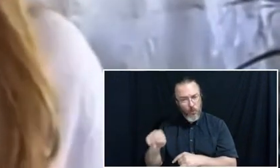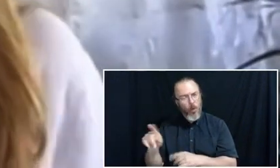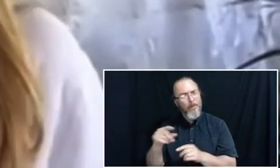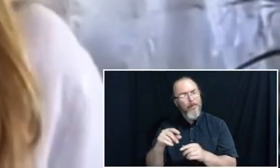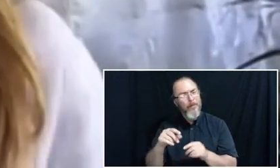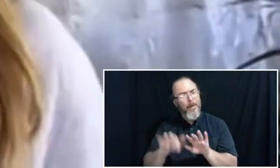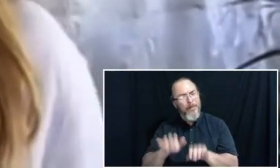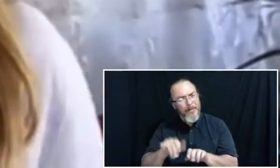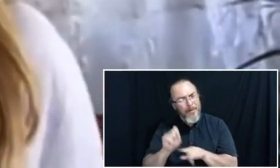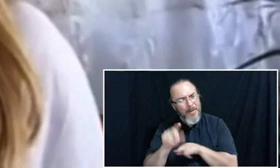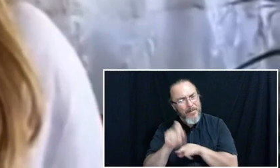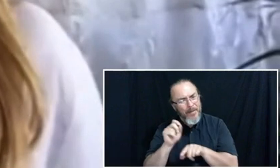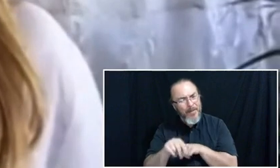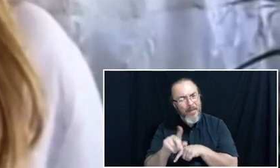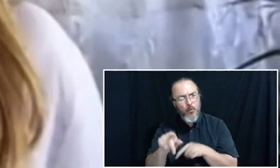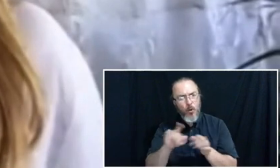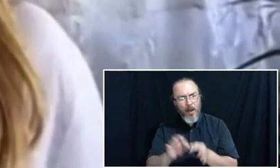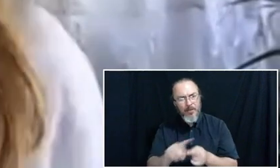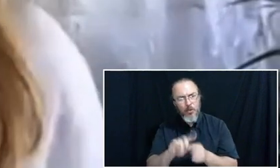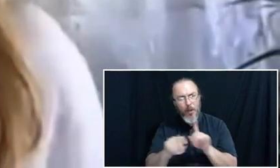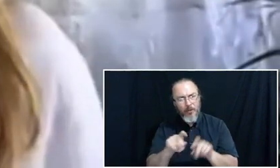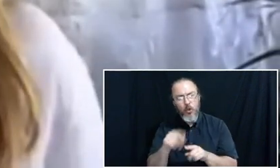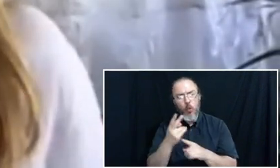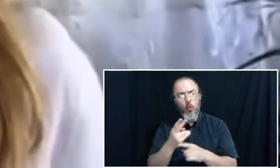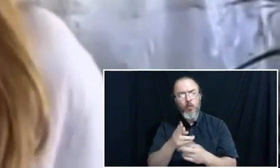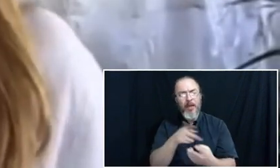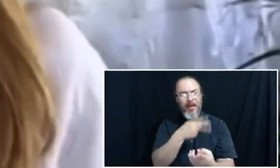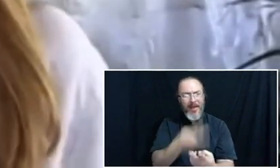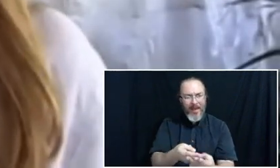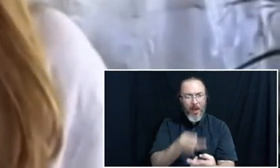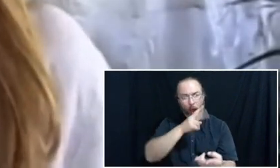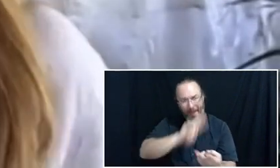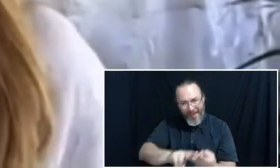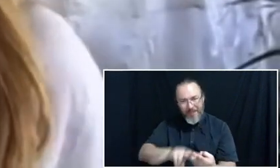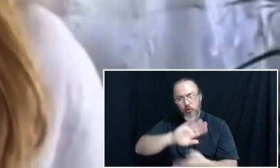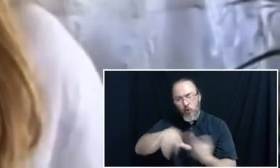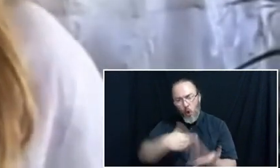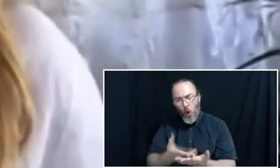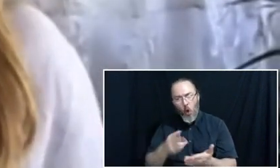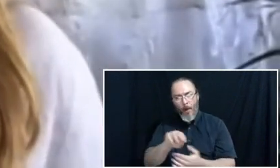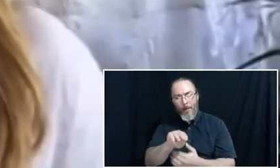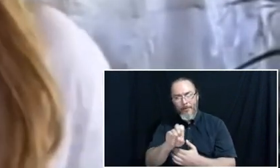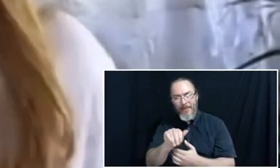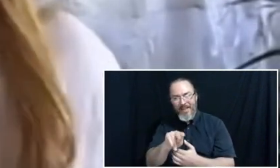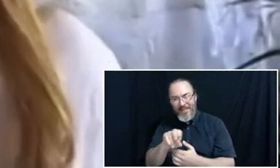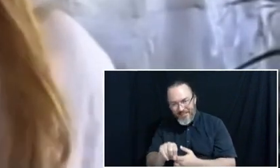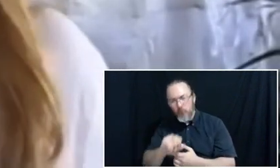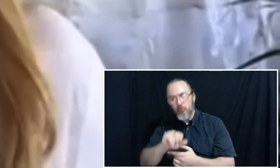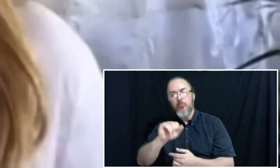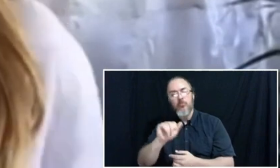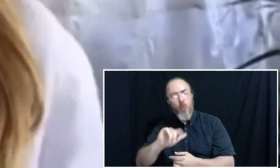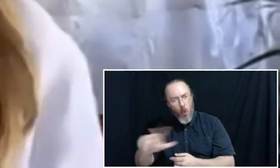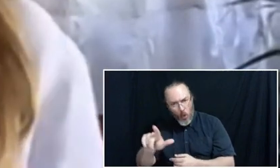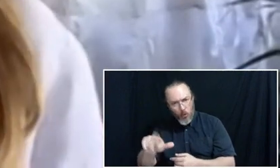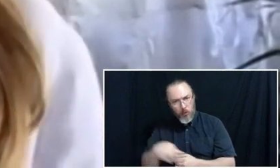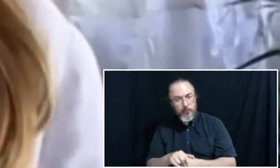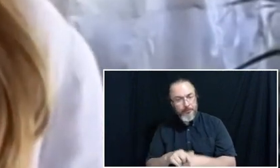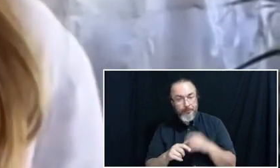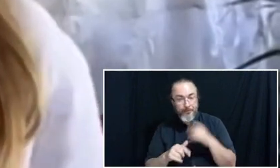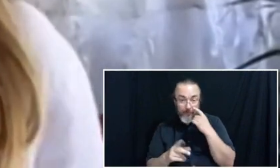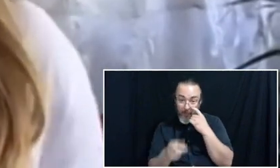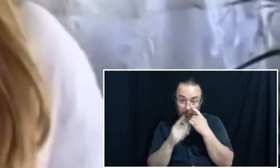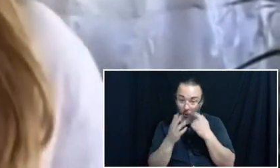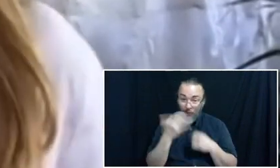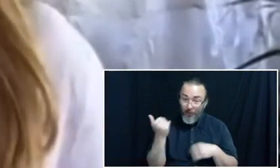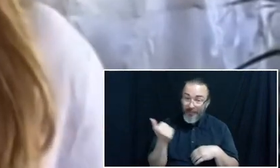continuer d'afficher vos questions et vos observations en utilisant le mot dièse, hashtag all means all. Yes, all means all.